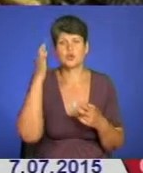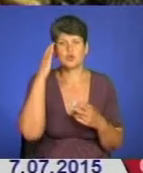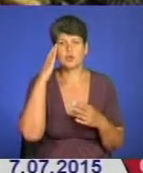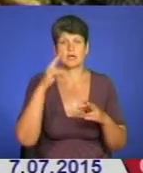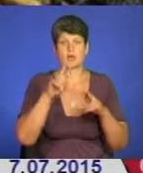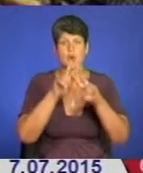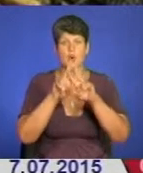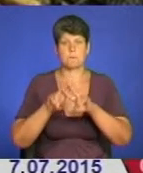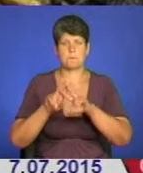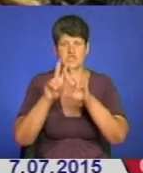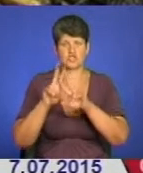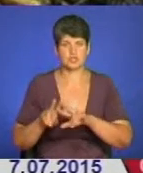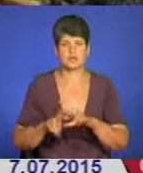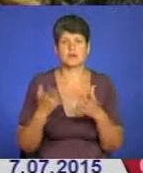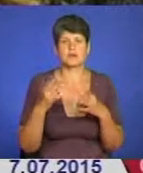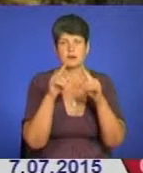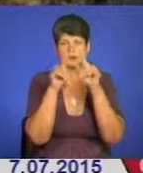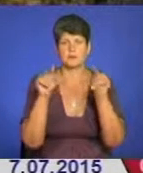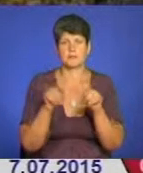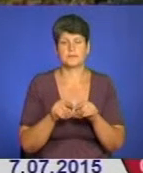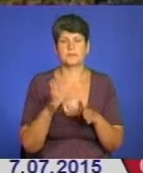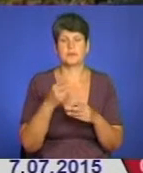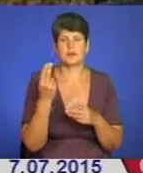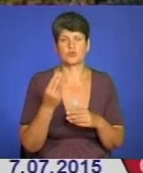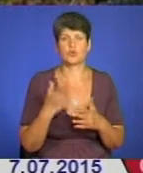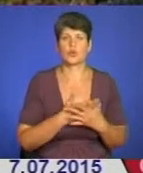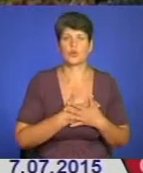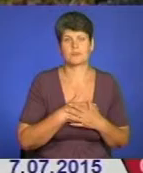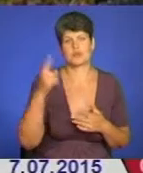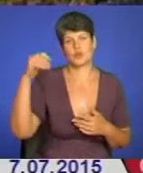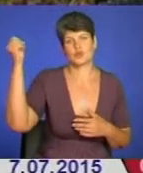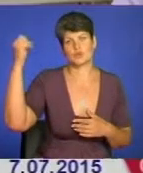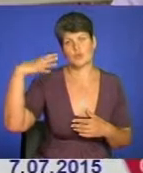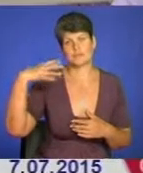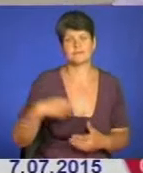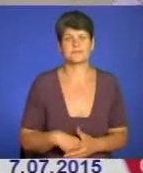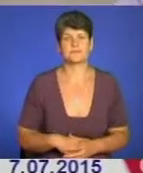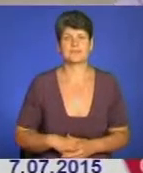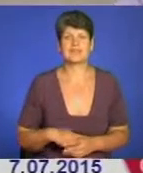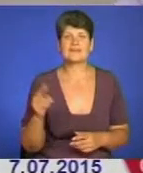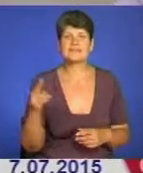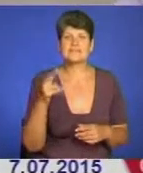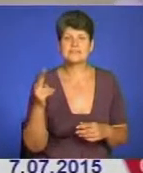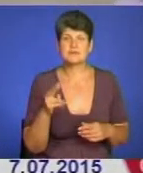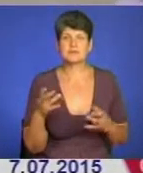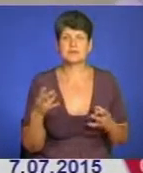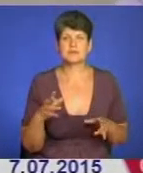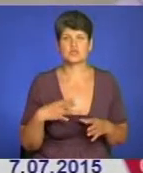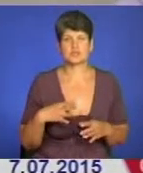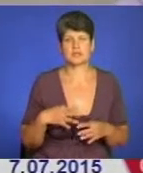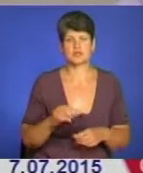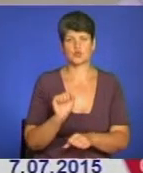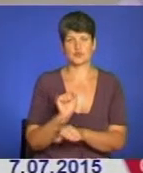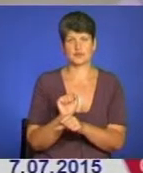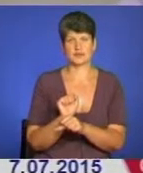спині. Проживають на лісових галявинах та у лісосмугах. Люблять сонячні місця. Від змії не слід втікати, слід зупинитися